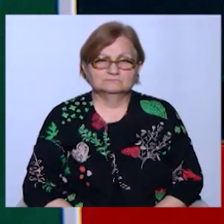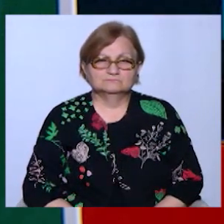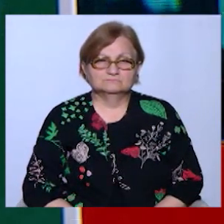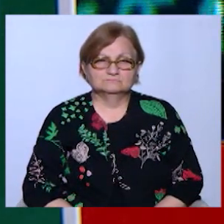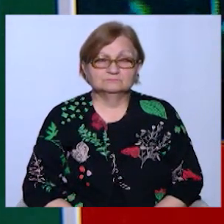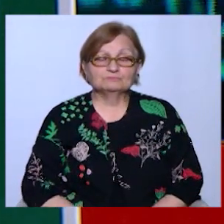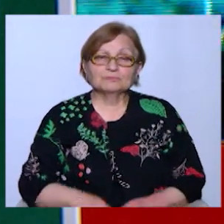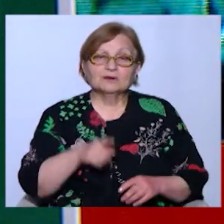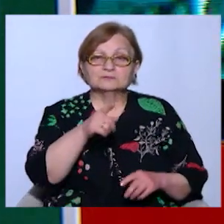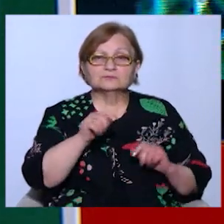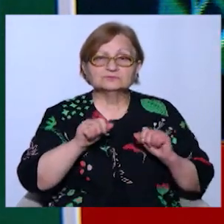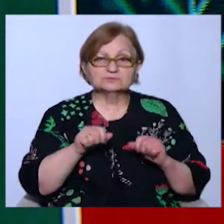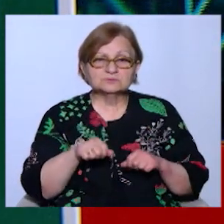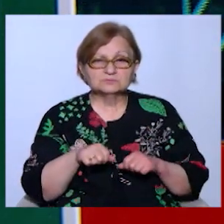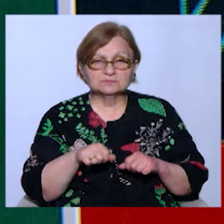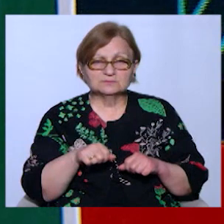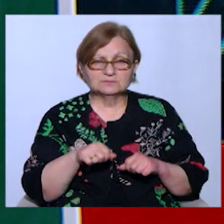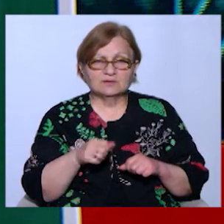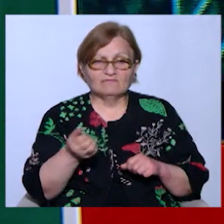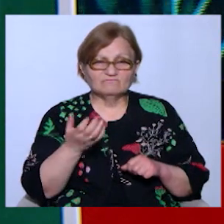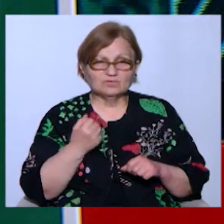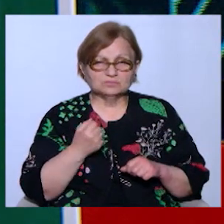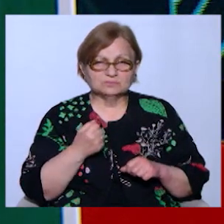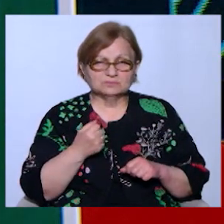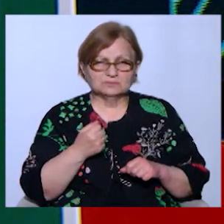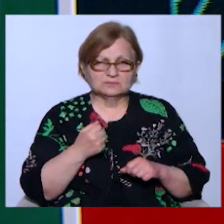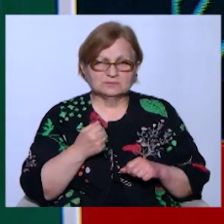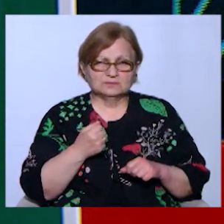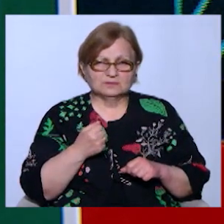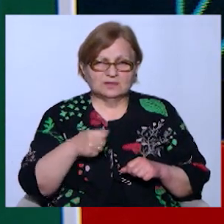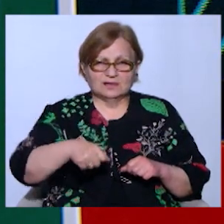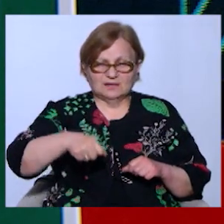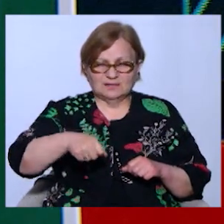ისეთ რა შეგიძლია გავაკეთოთ, კასრი ავიღოთ და მას